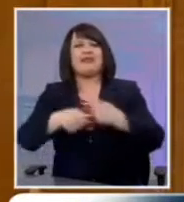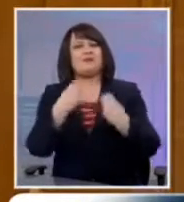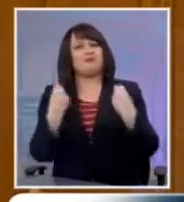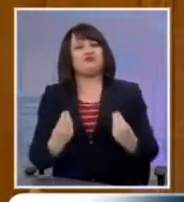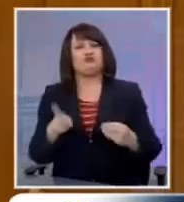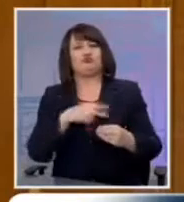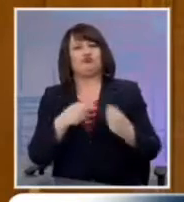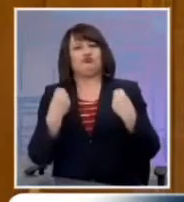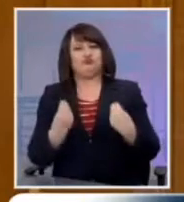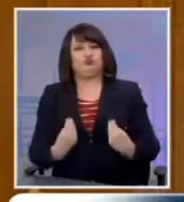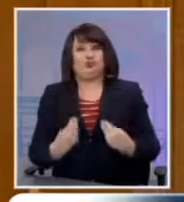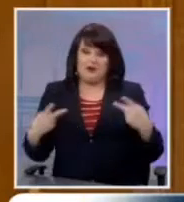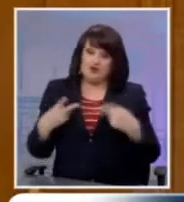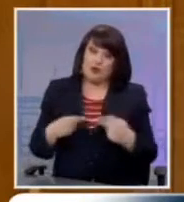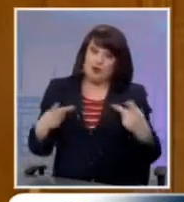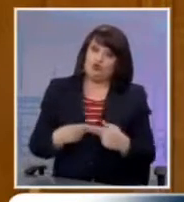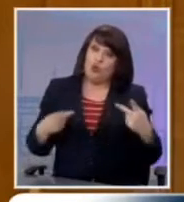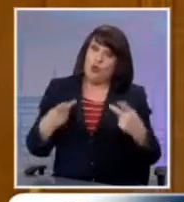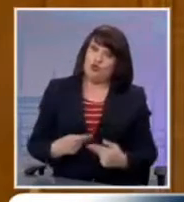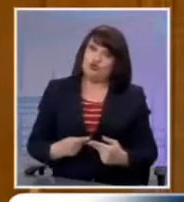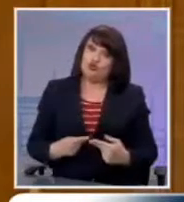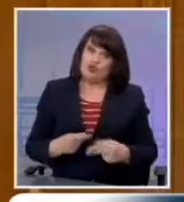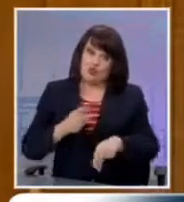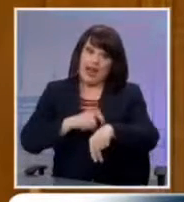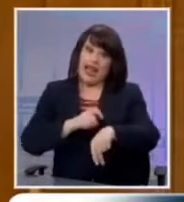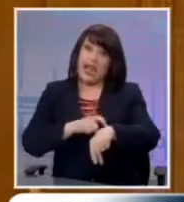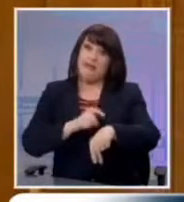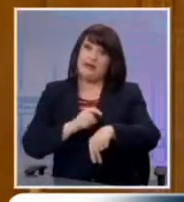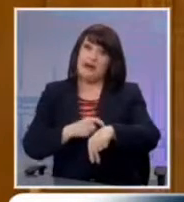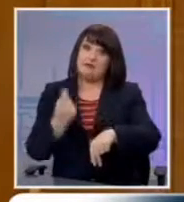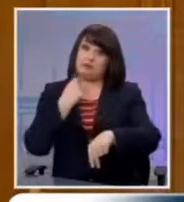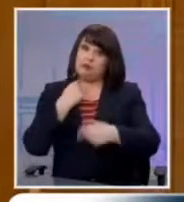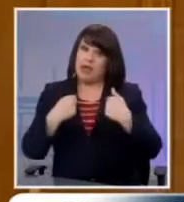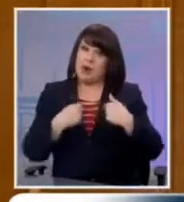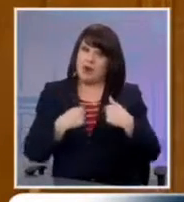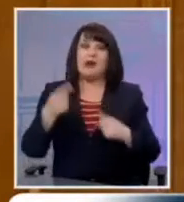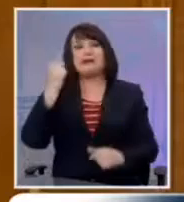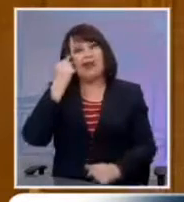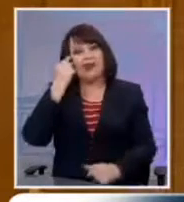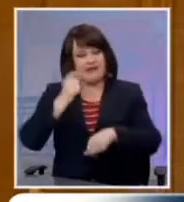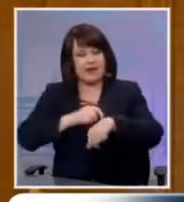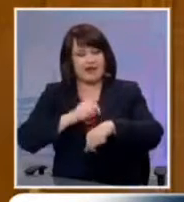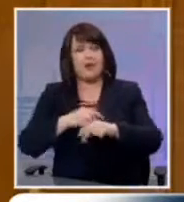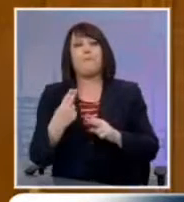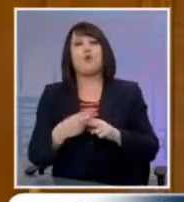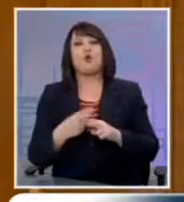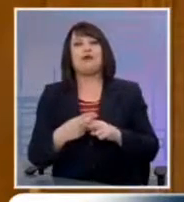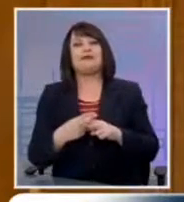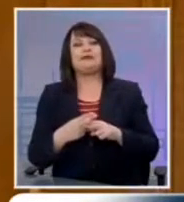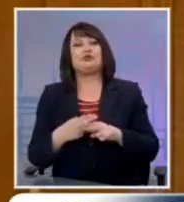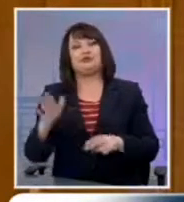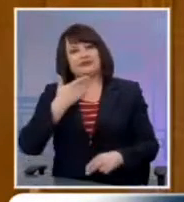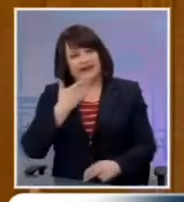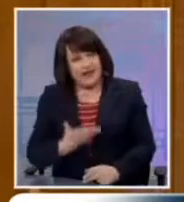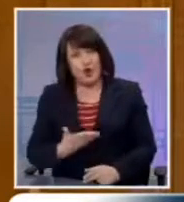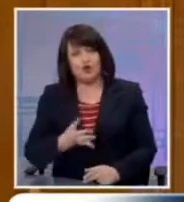επειδή παρόλο που με διακόψατε και καταναλώσατε αρκετό χρόνο, καταλαβαίνω ότι ο χρόνος είναι πολύτιμος, θέλω να